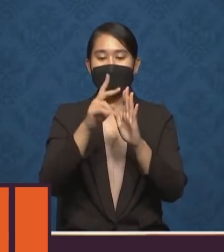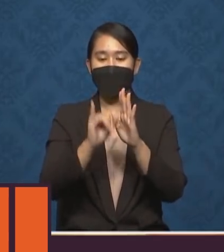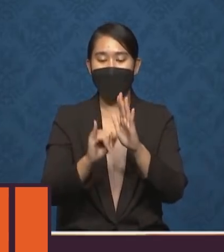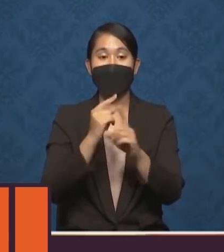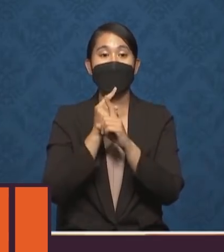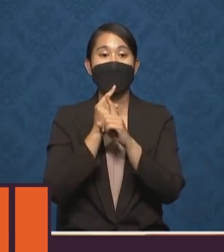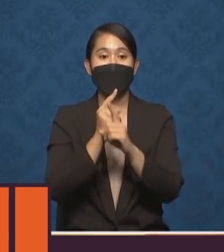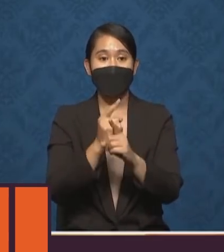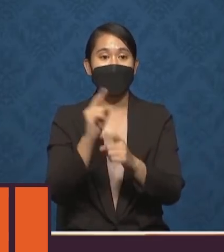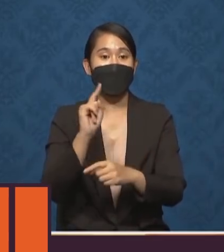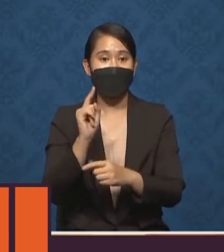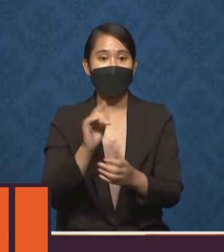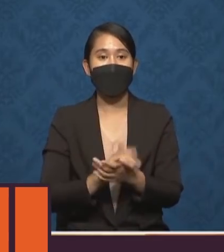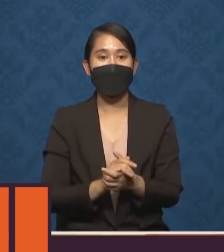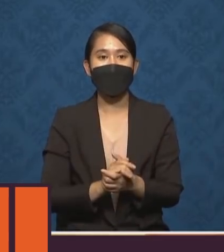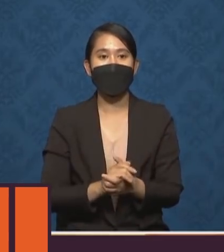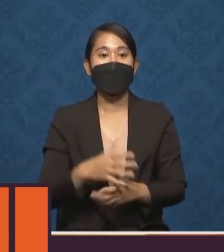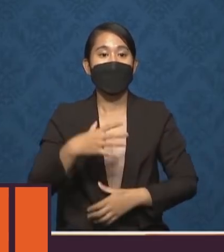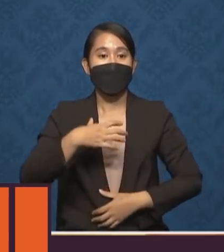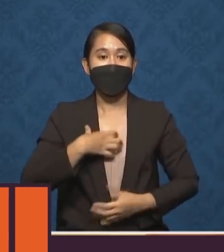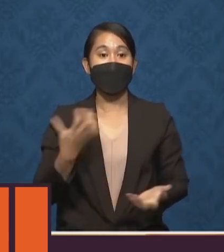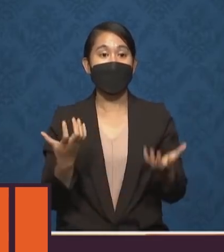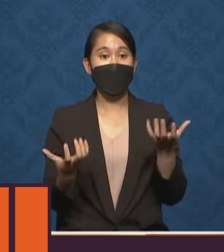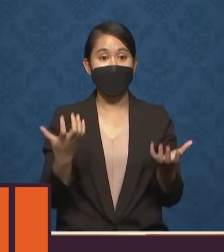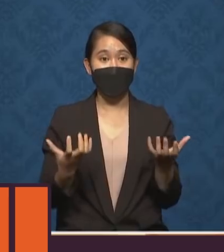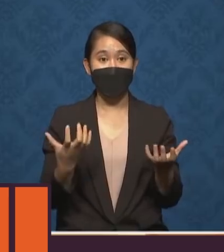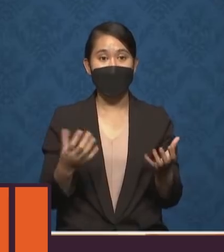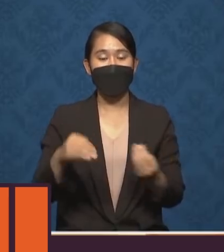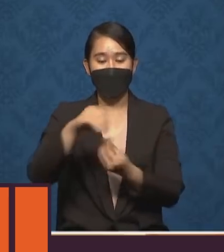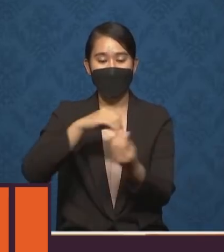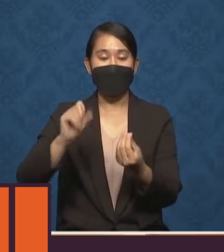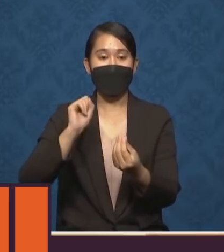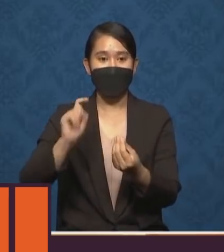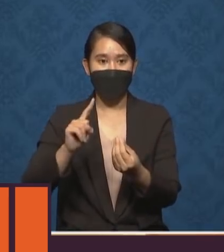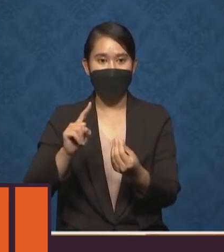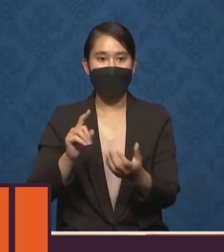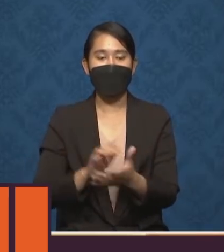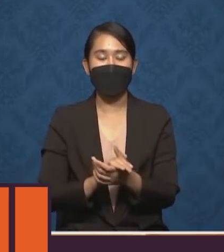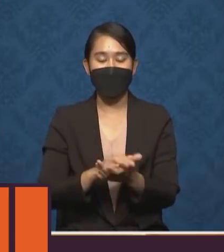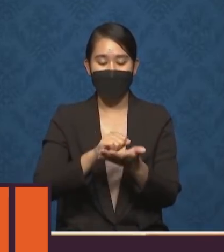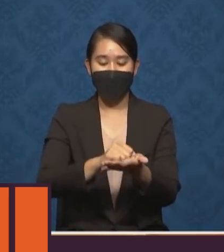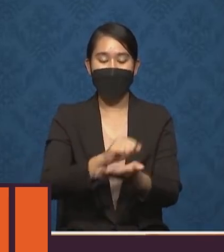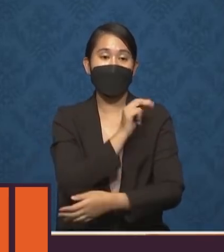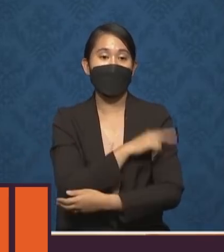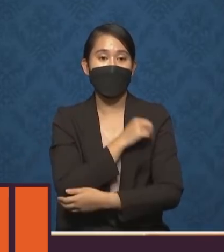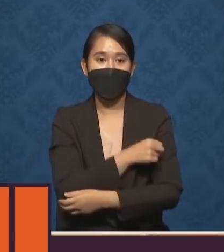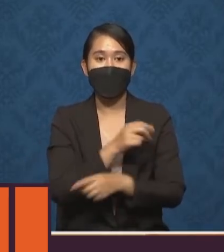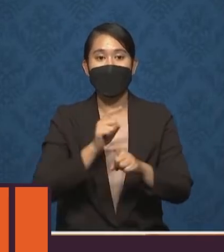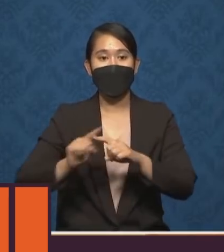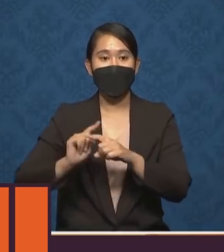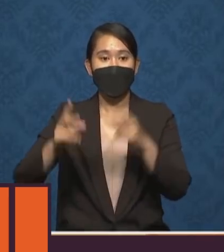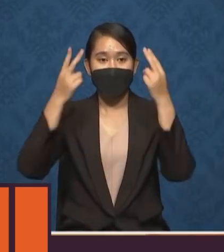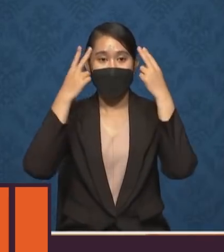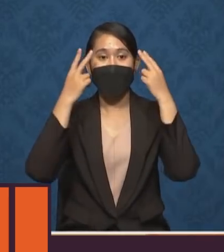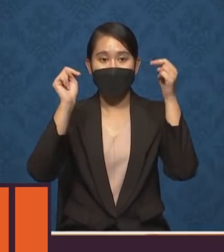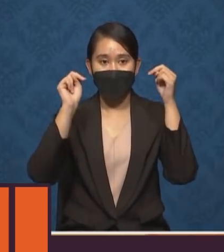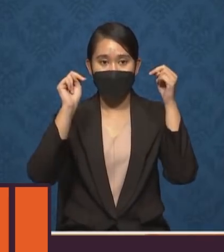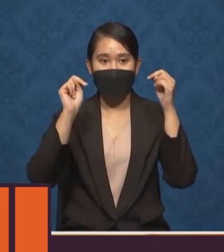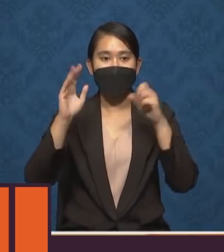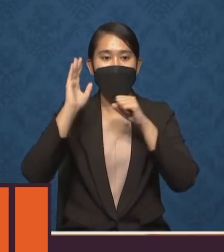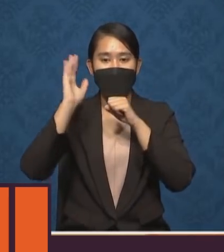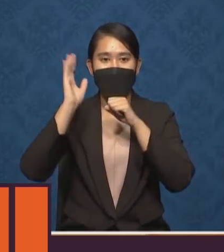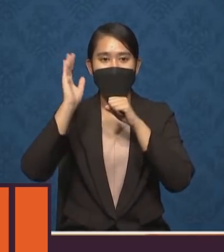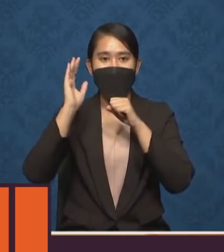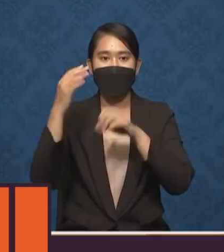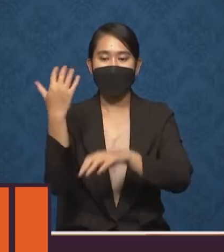เพราะต้องการถ่วงดุลความสมดุลระหว่างปัญหาปากท้องและอ่าทางด้านสาธารณสุขและท่านนายกเองก็ได้แถลง